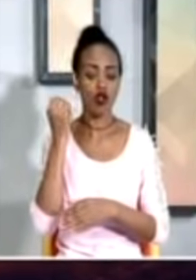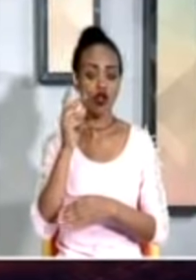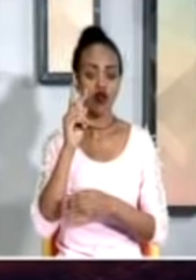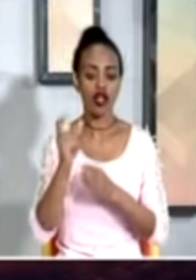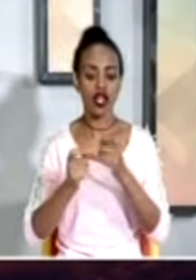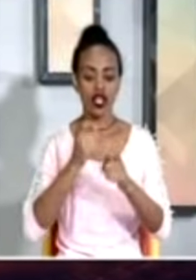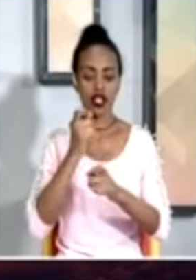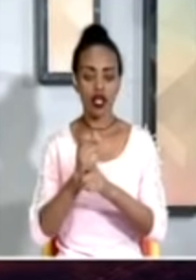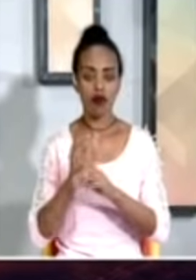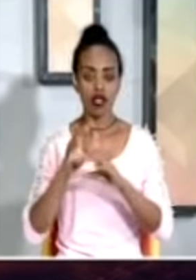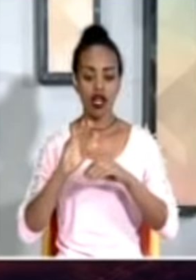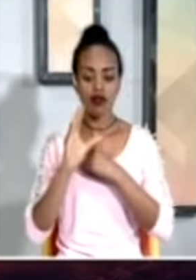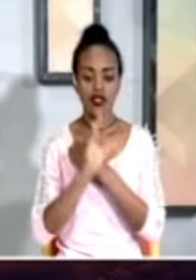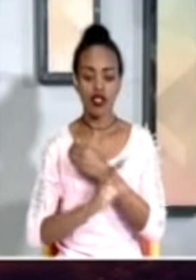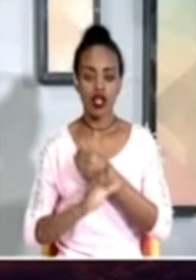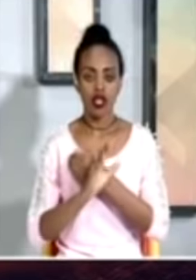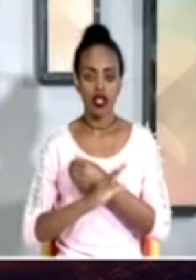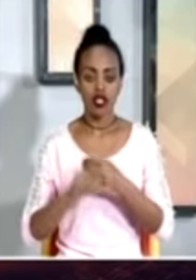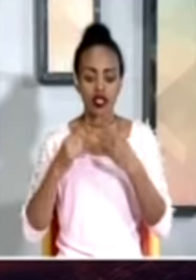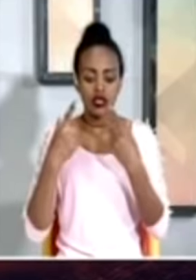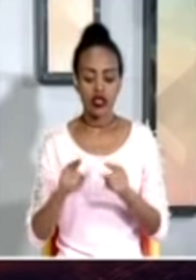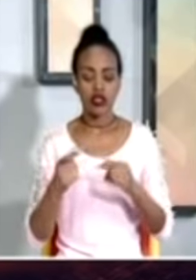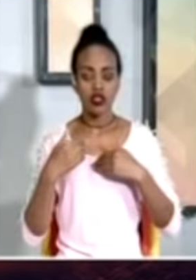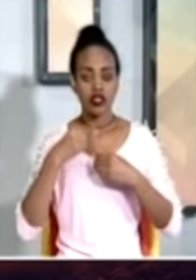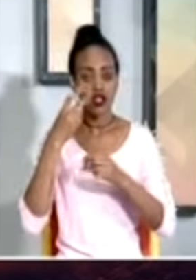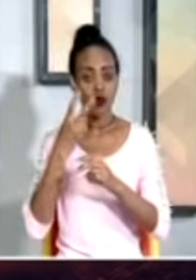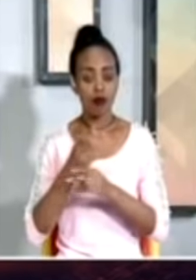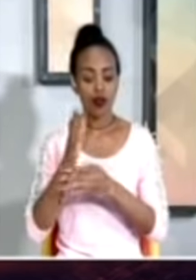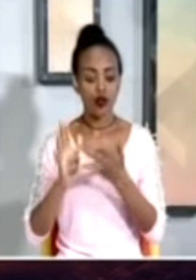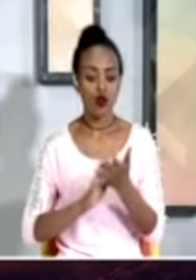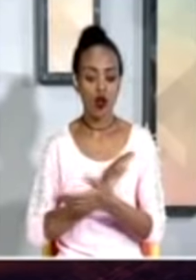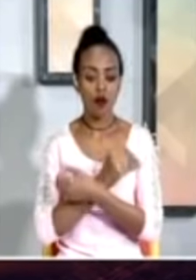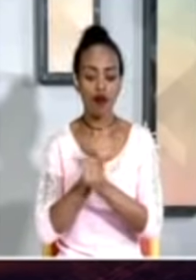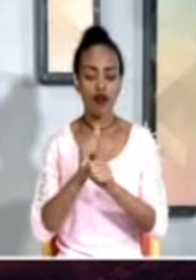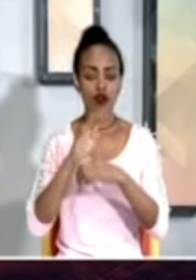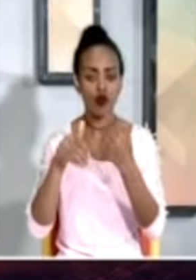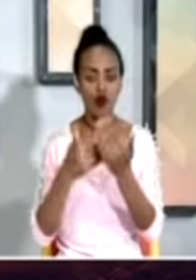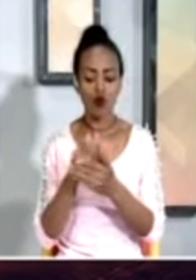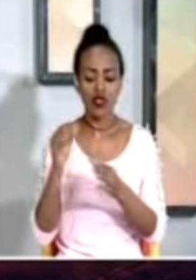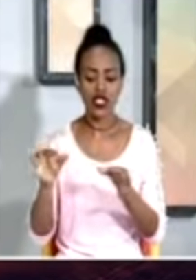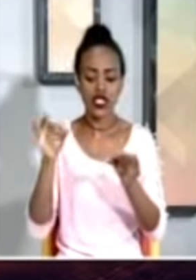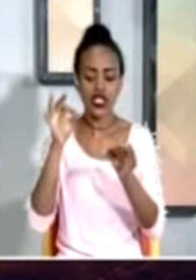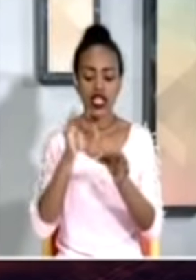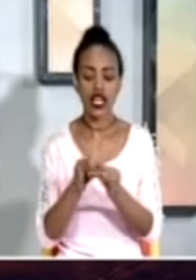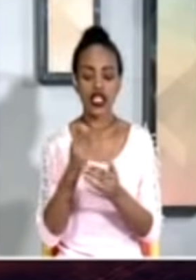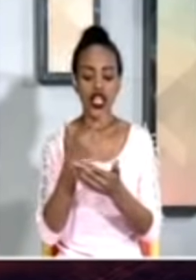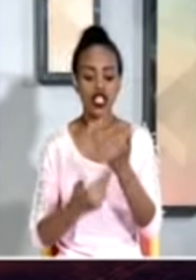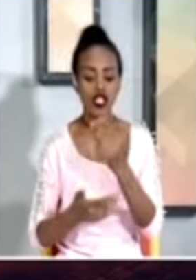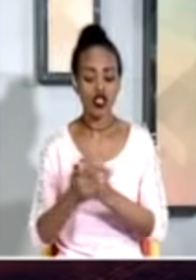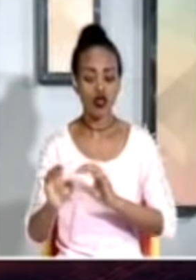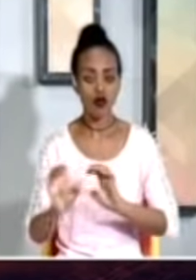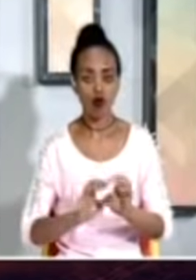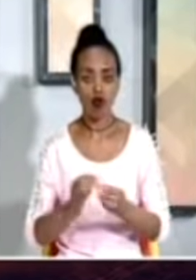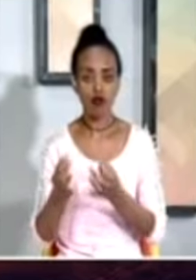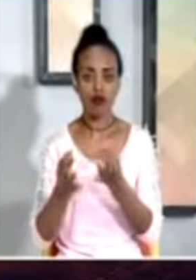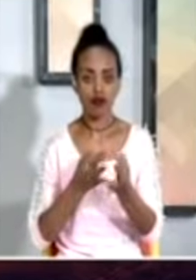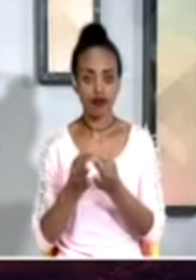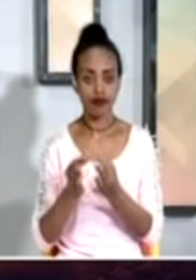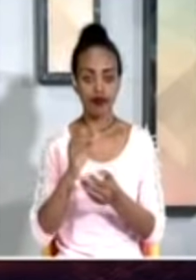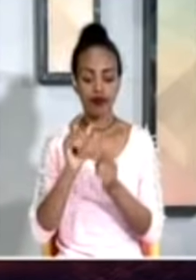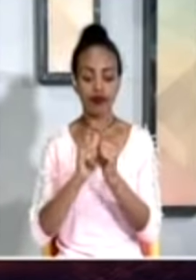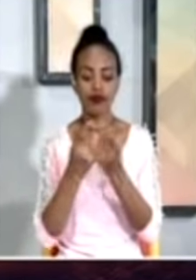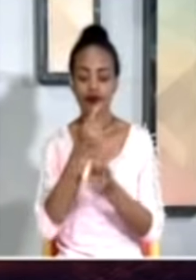ክልተ ዓመታት ኣብዚ ሃገር ኣጓኒፉ ንዘሎ ከቢድ ቅልውላው መፍትሒኡ ንኩሉ ዘካተተ ልዝብ ምዃኑ ክትገልፅ ምፅናሓን ጉጅለ ኣብዪ